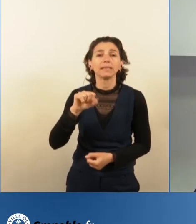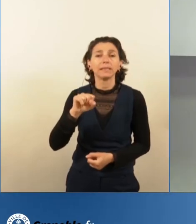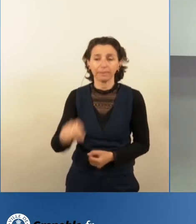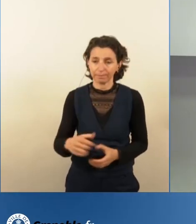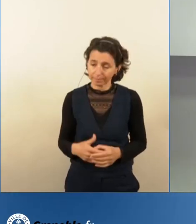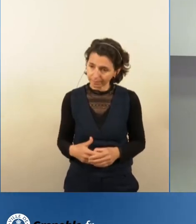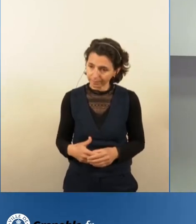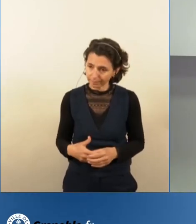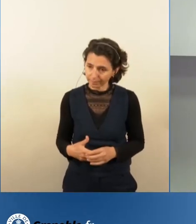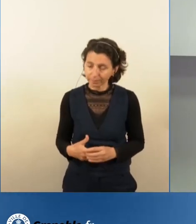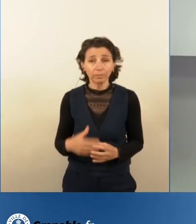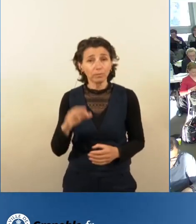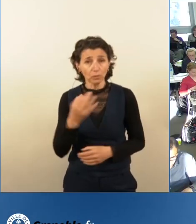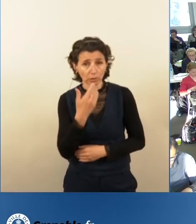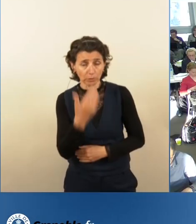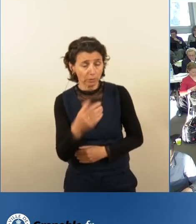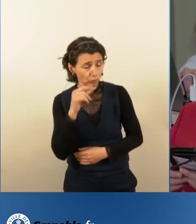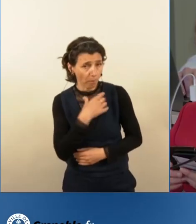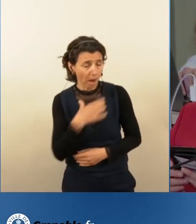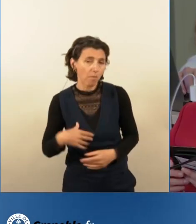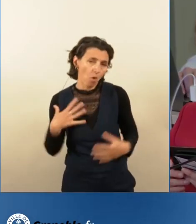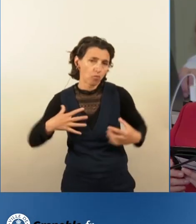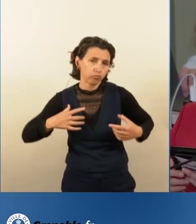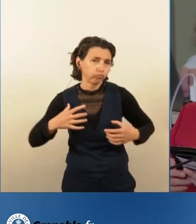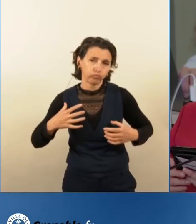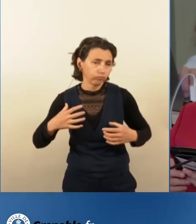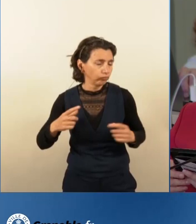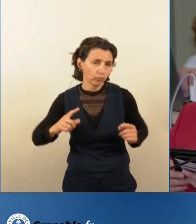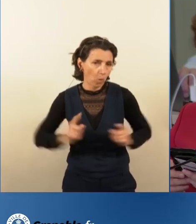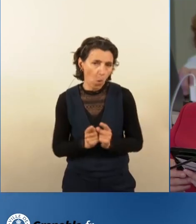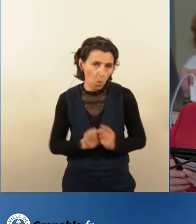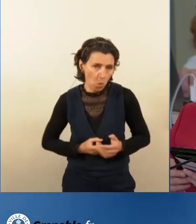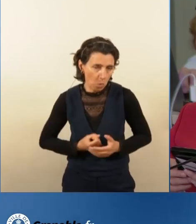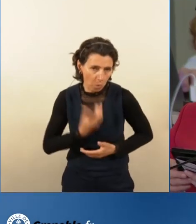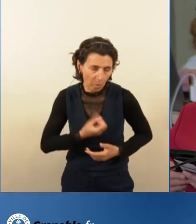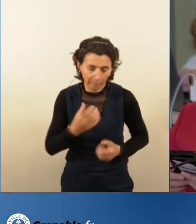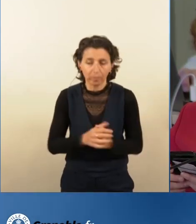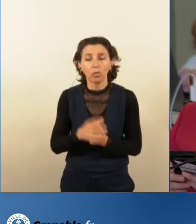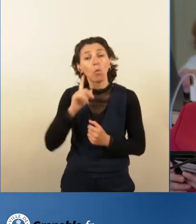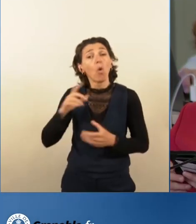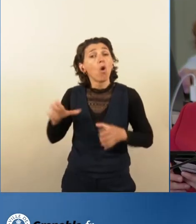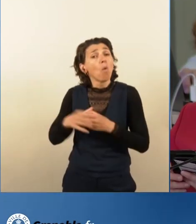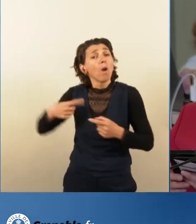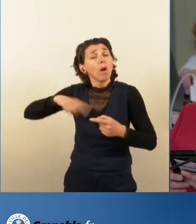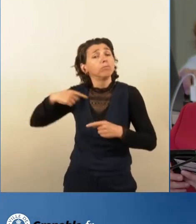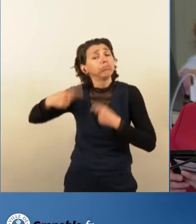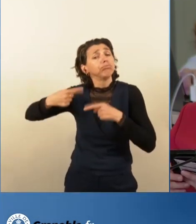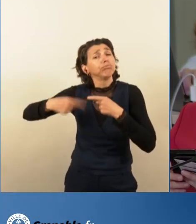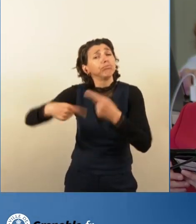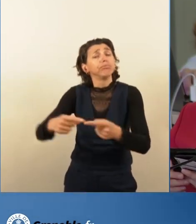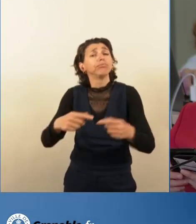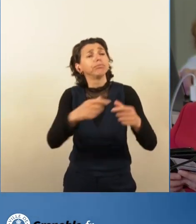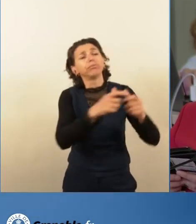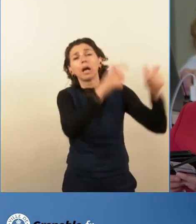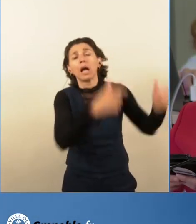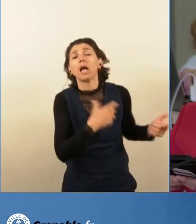oui merci Monsieur le Maire je vais être brève parce que notre groupe a toujours soutenu et depuis longtemps le classement effectivement de cet hôtel de